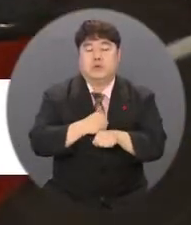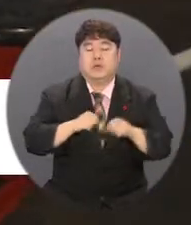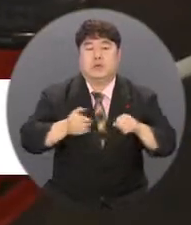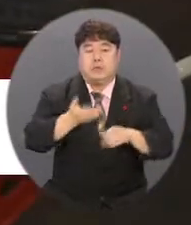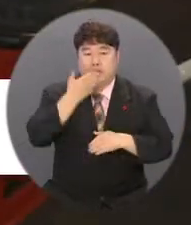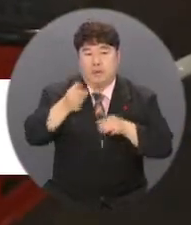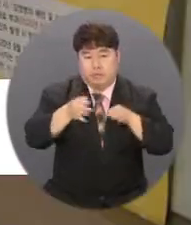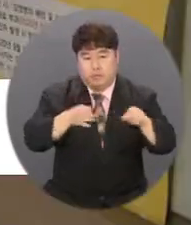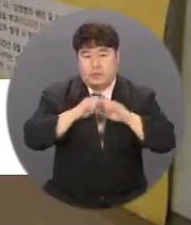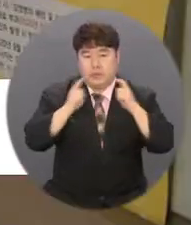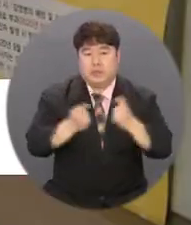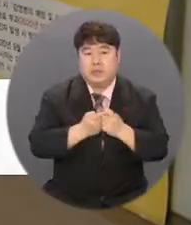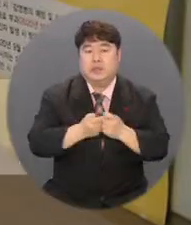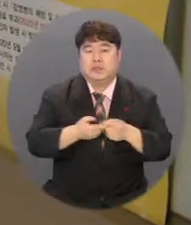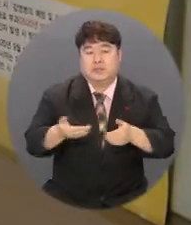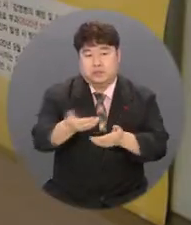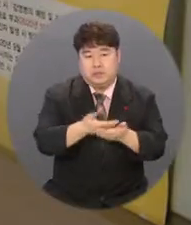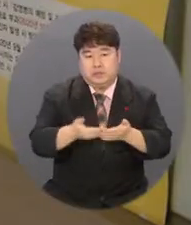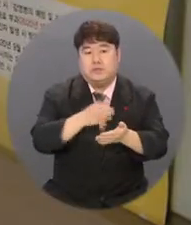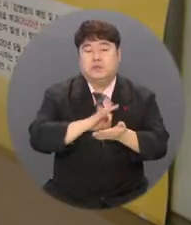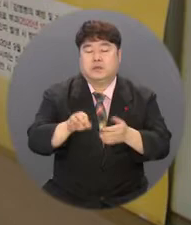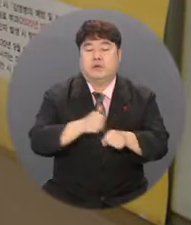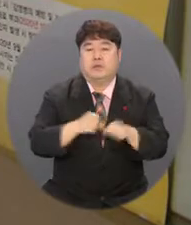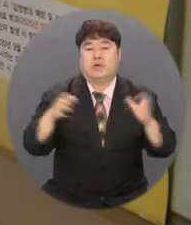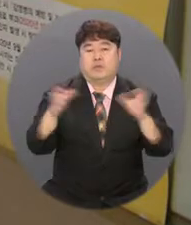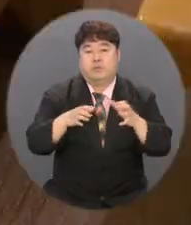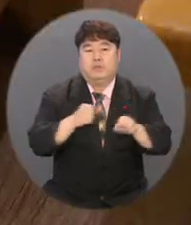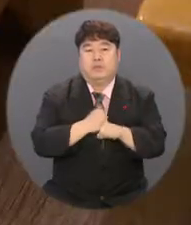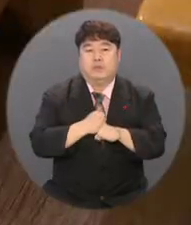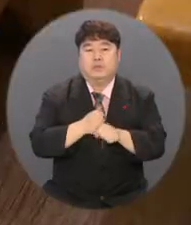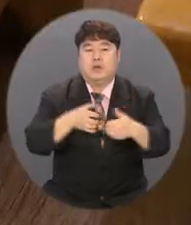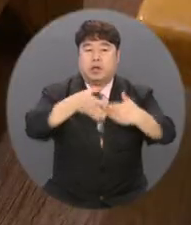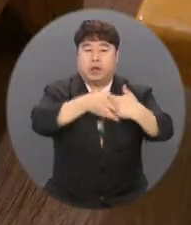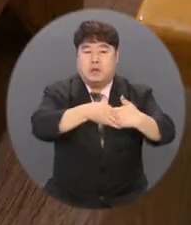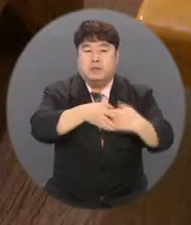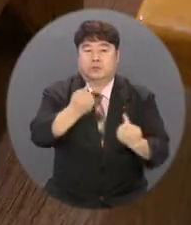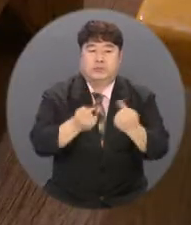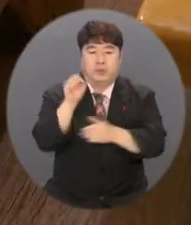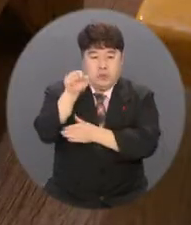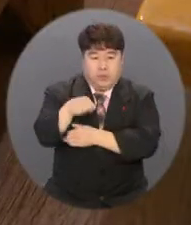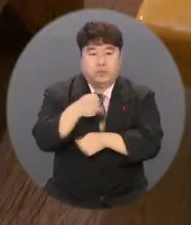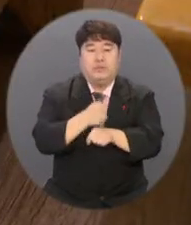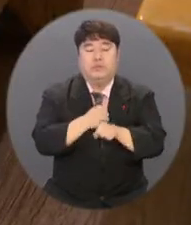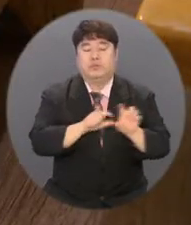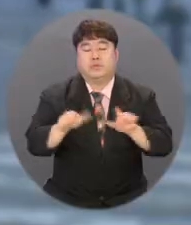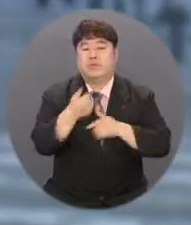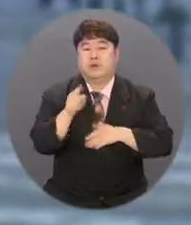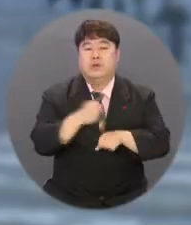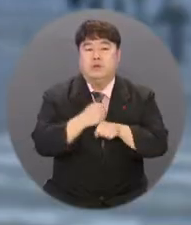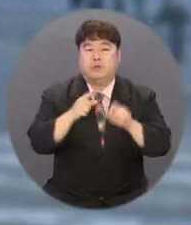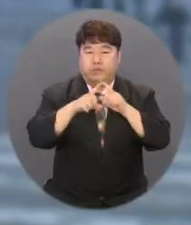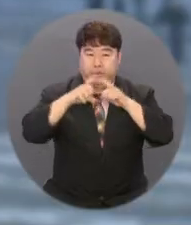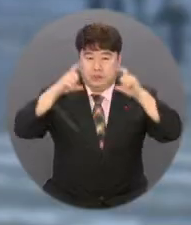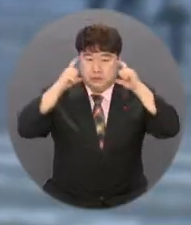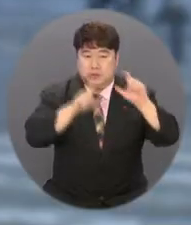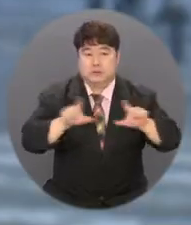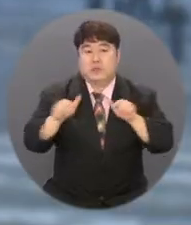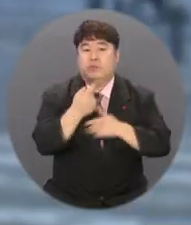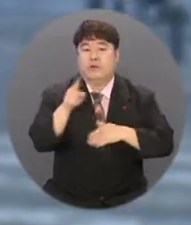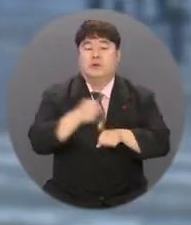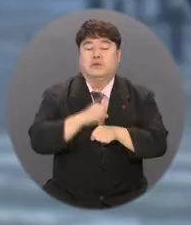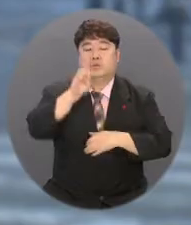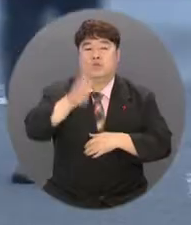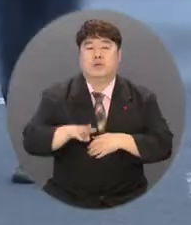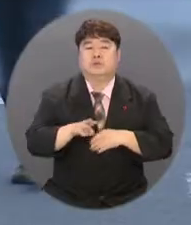접시를 사용하고 각종 모임에서 악수보다 목례를 생활화하며 실내외를 불문하고 마스크를 착용하라는 내용의